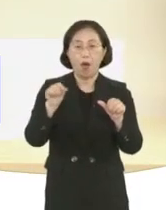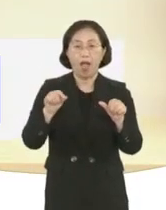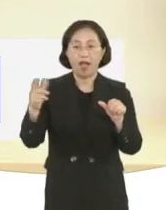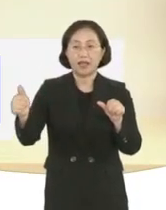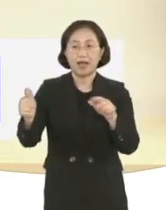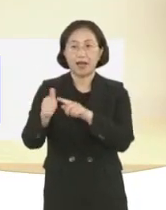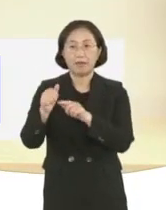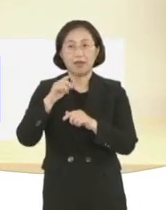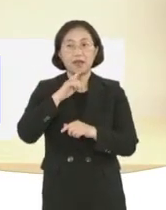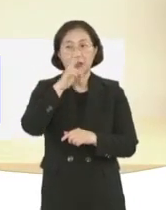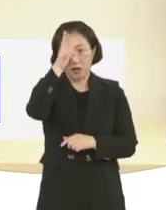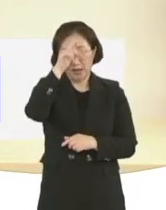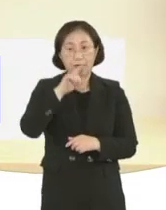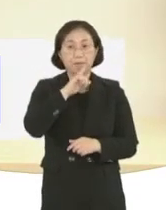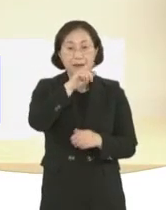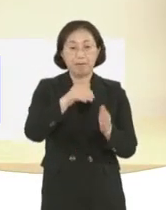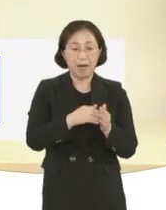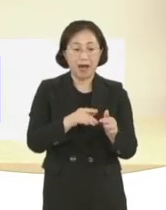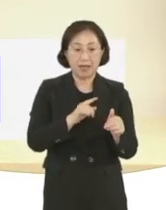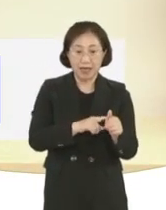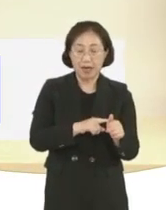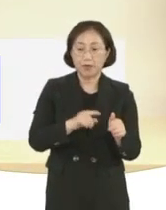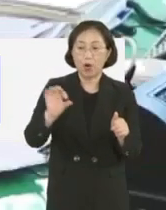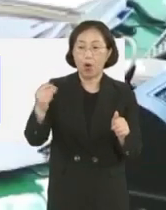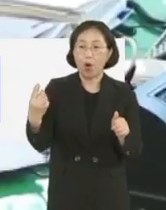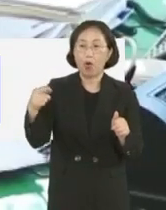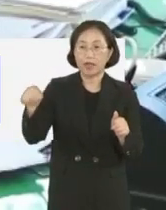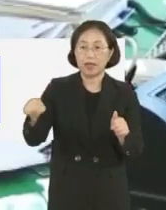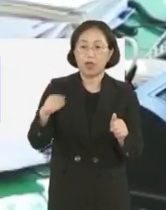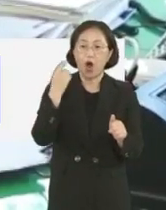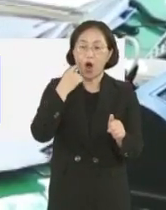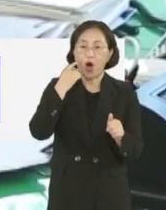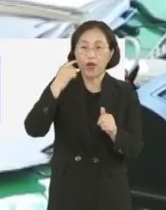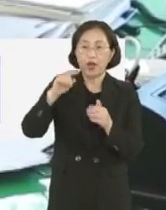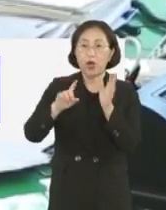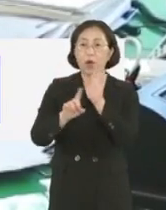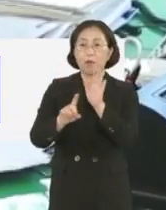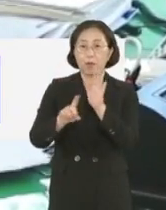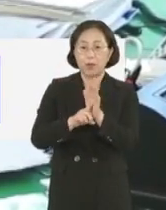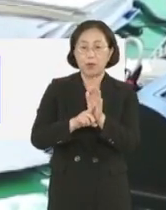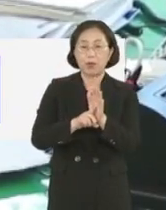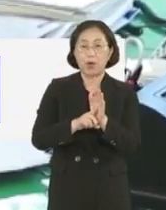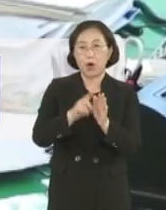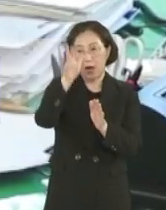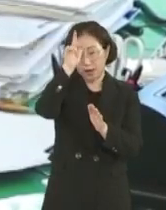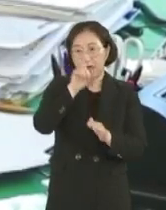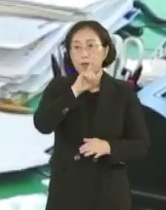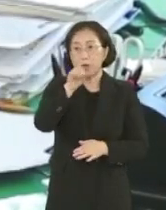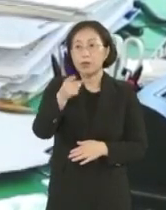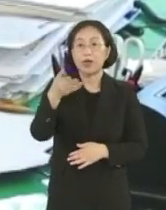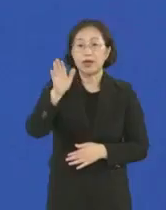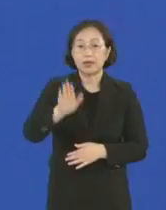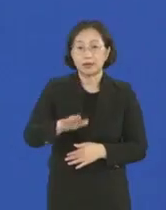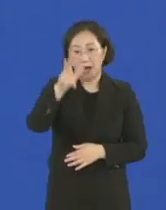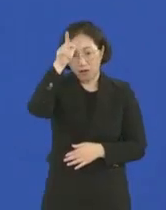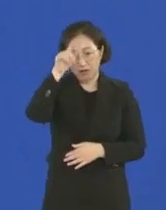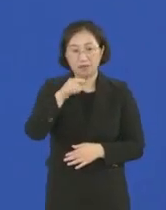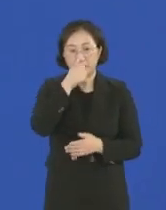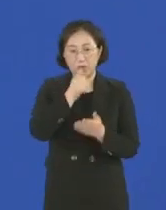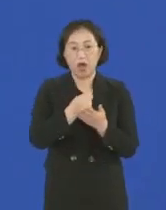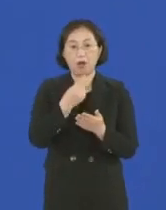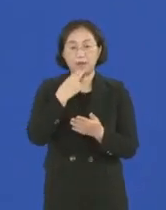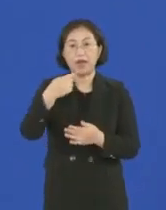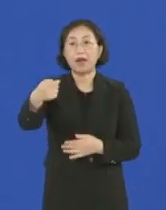고발 당했습니다 박 시장 측도 오세연 전시장을 허위사실 공표혐의로 맞고 바랬지만 경찰은 혐의